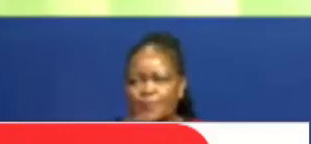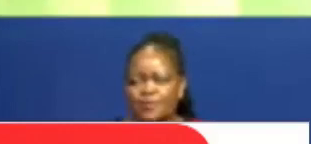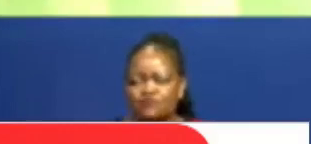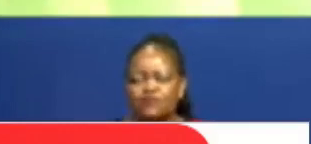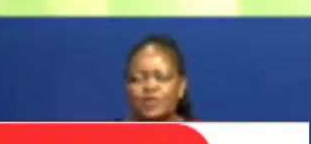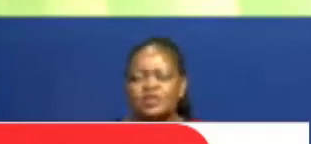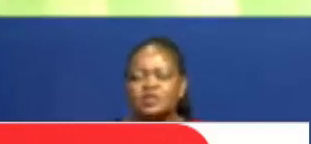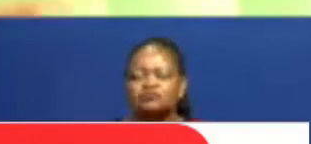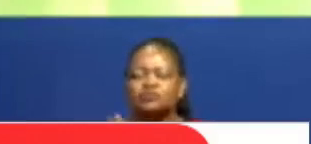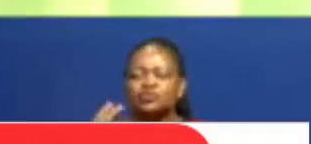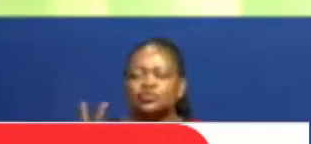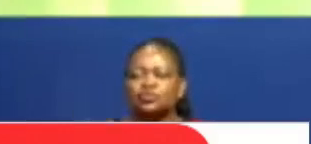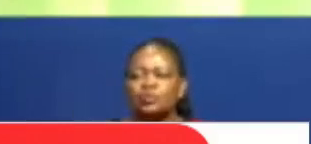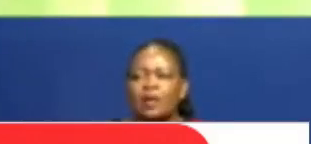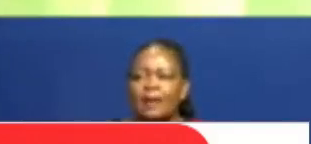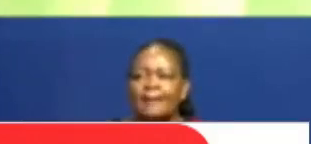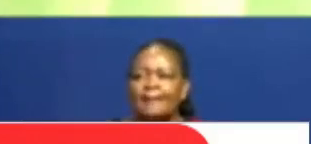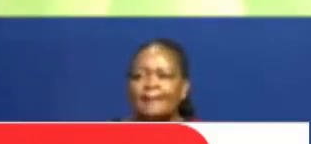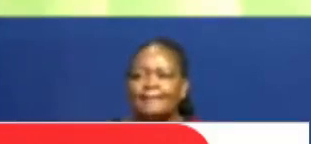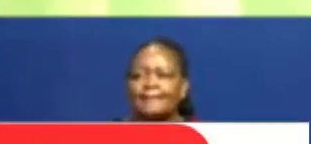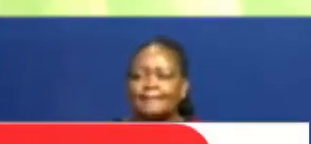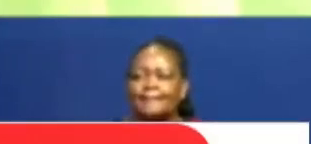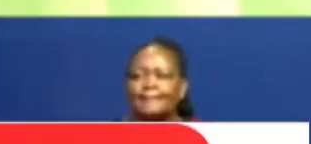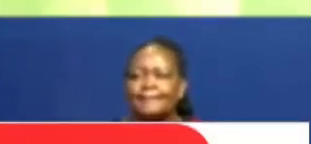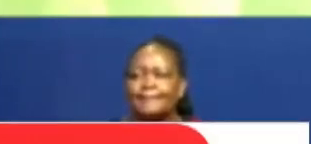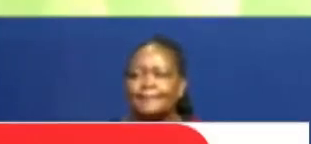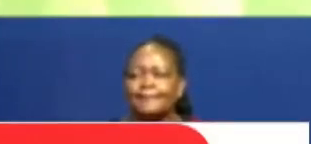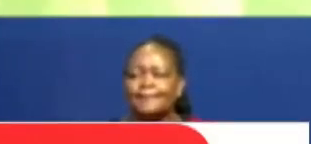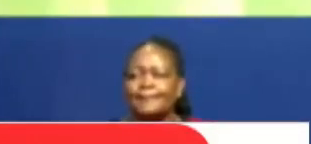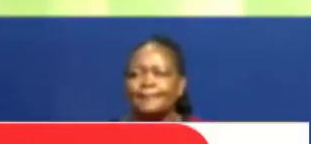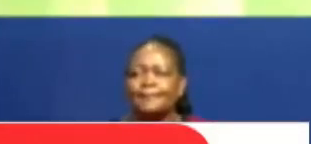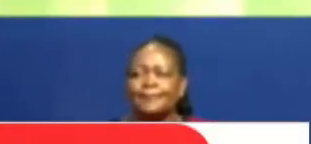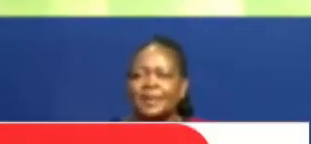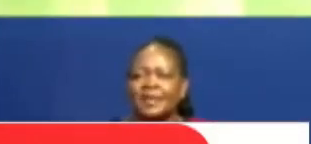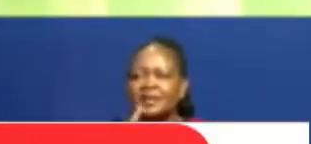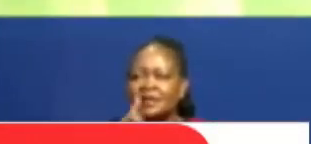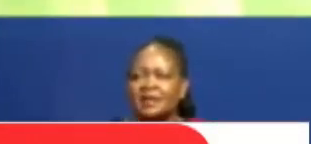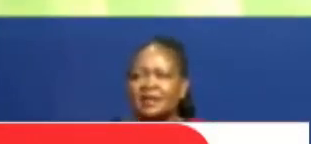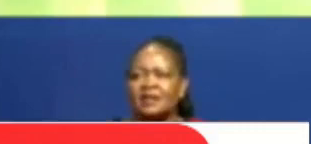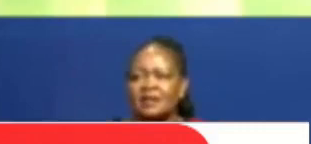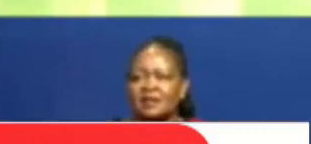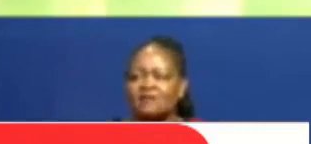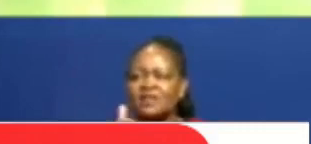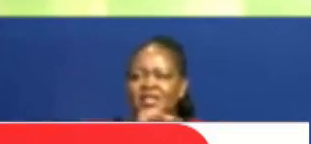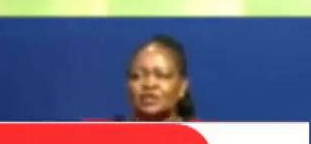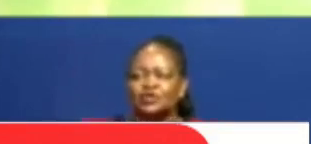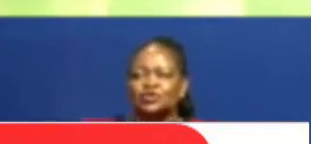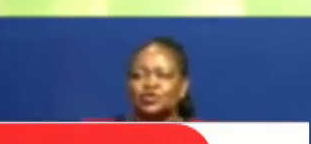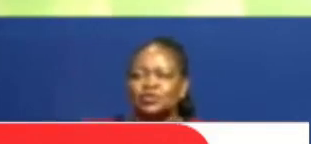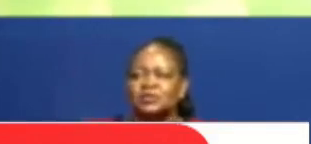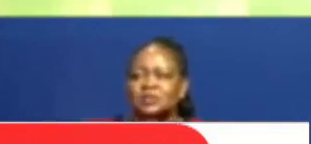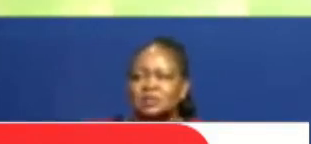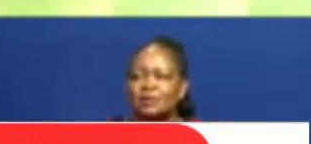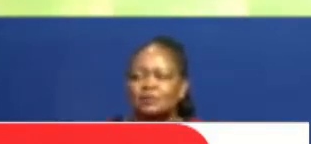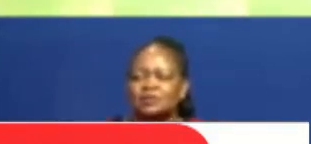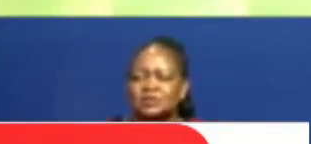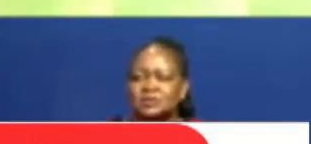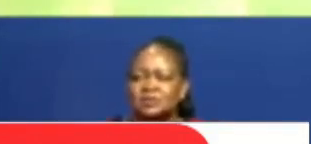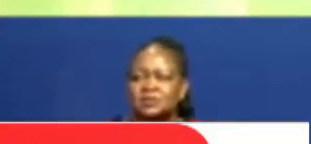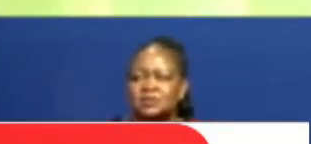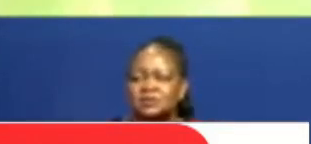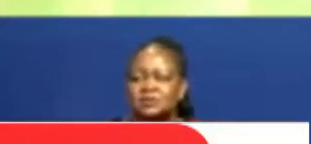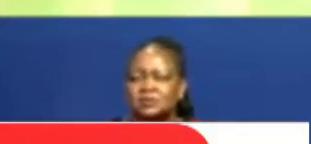mingi kama mbili, na akaniambia anasoma shule nyingine hapo Jambani